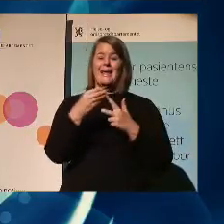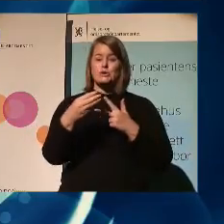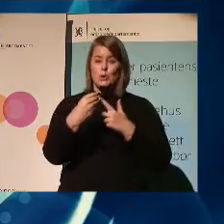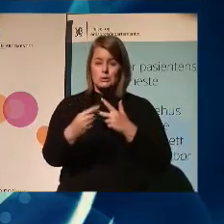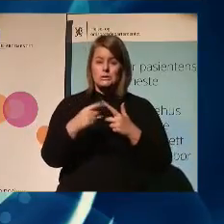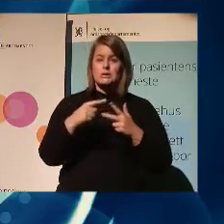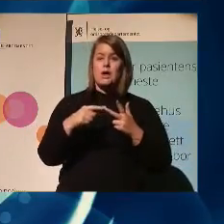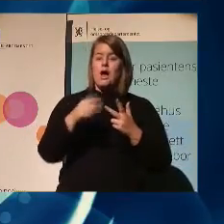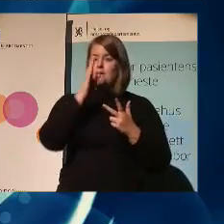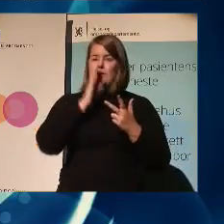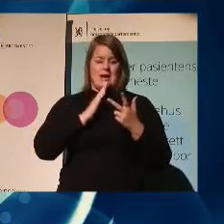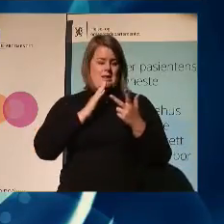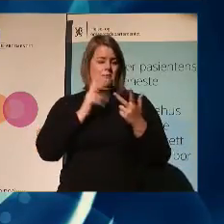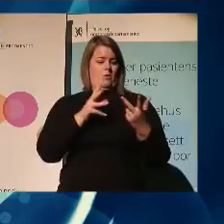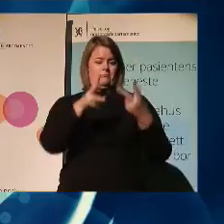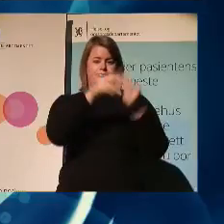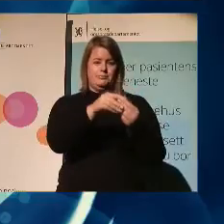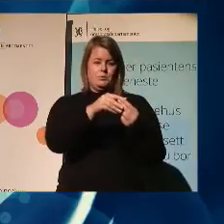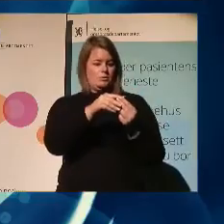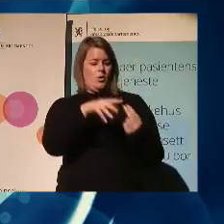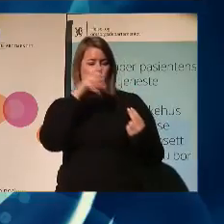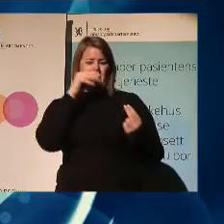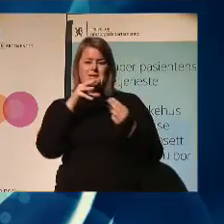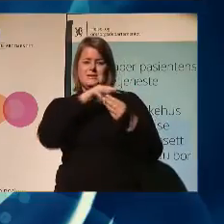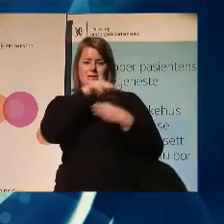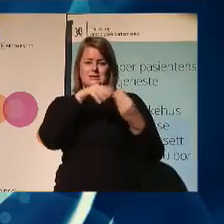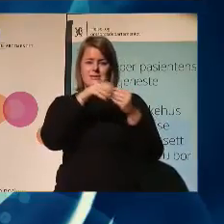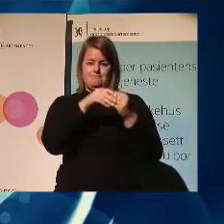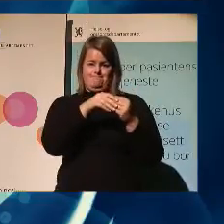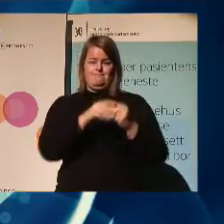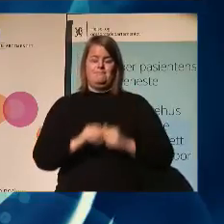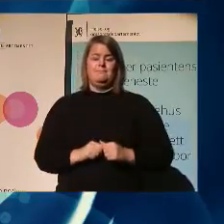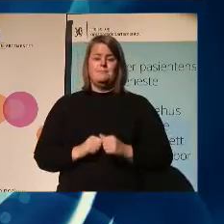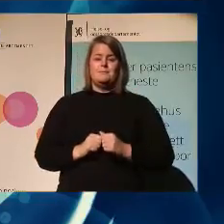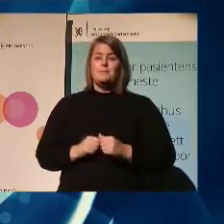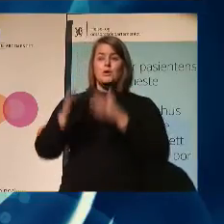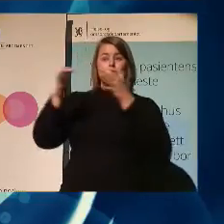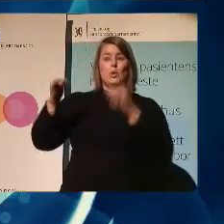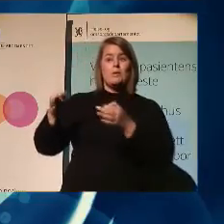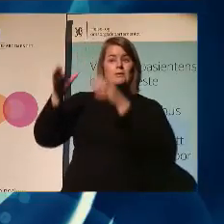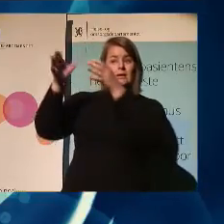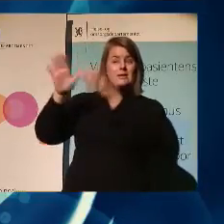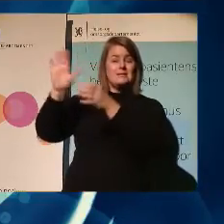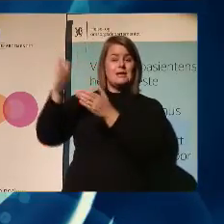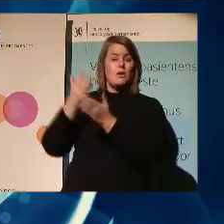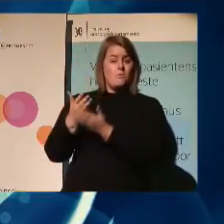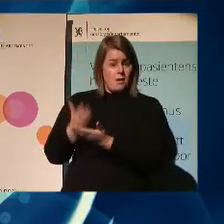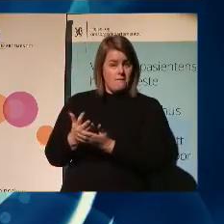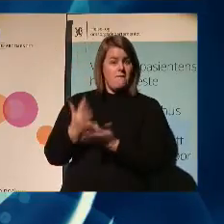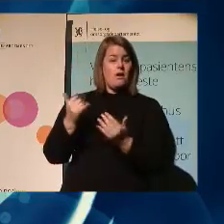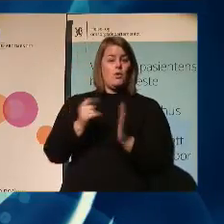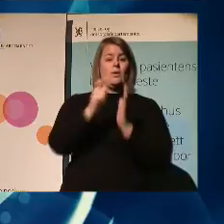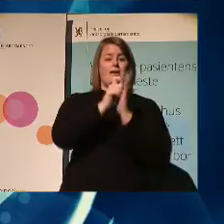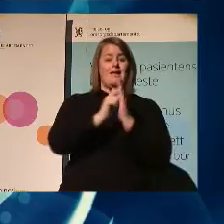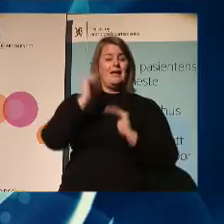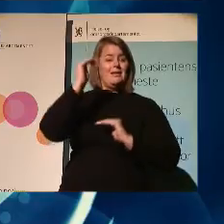skal alltid ses sammen. Stortinget har oppgaven med å definere